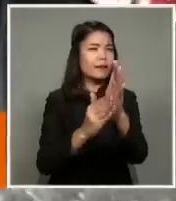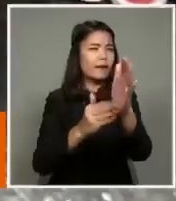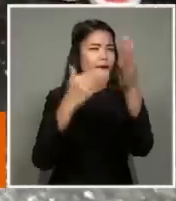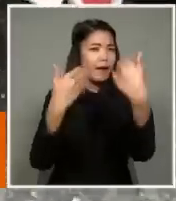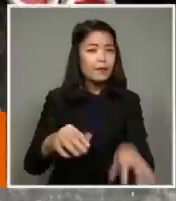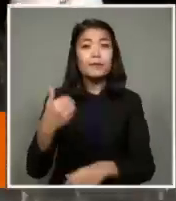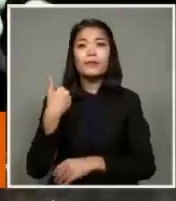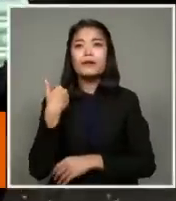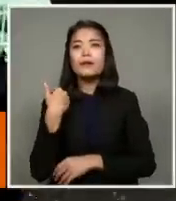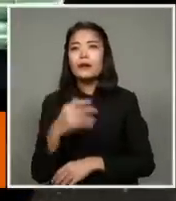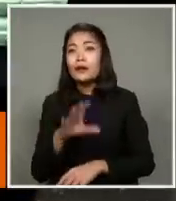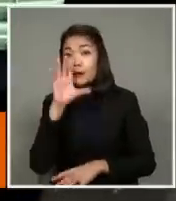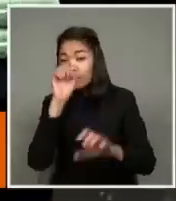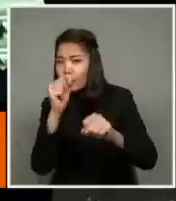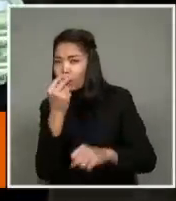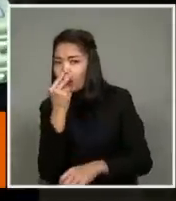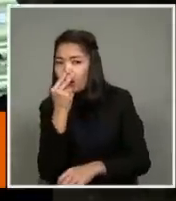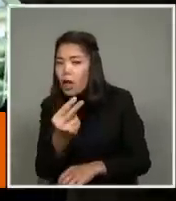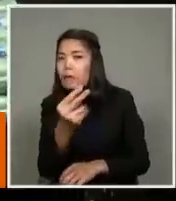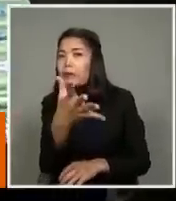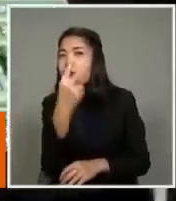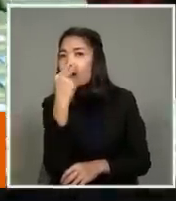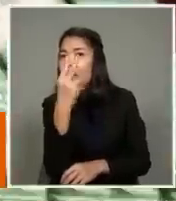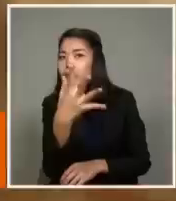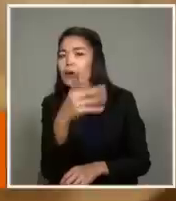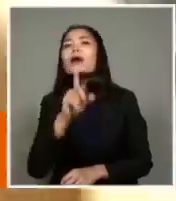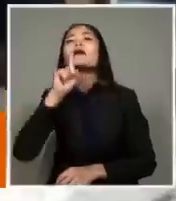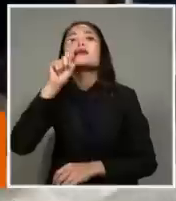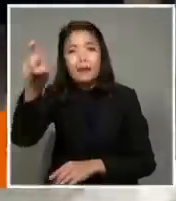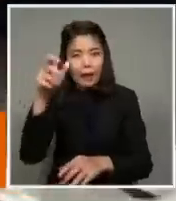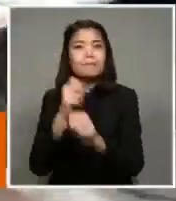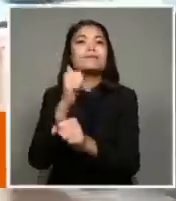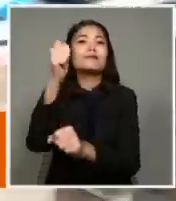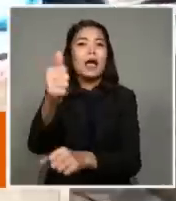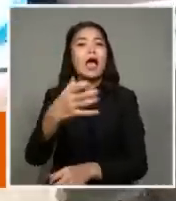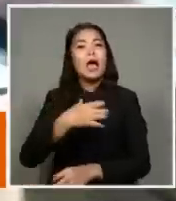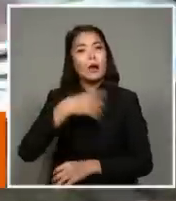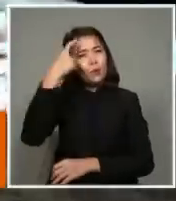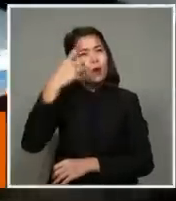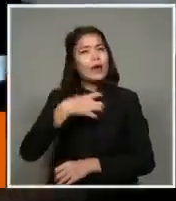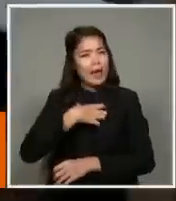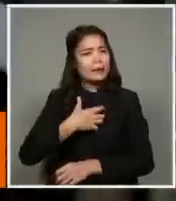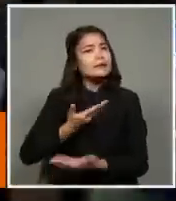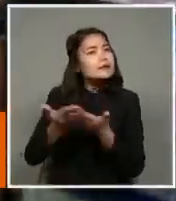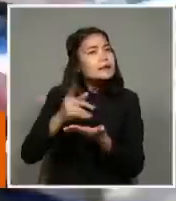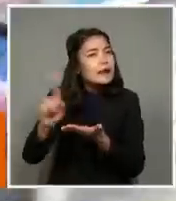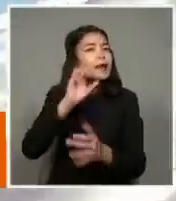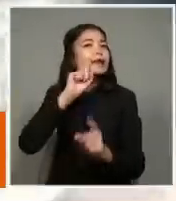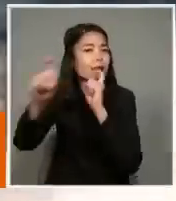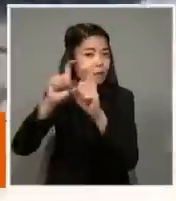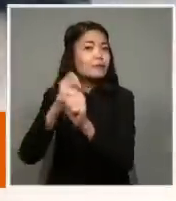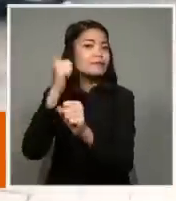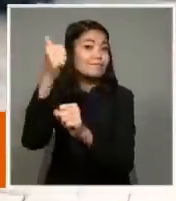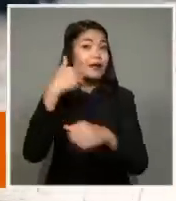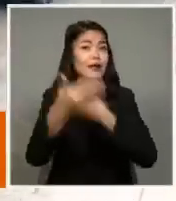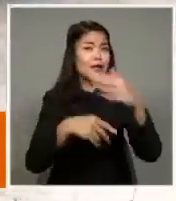คือถ้าเดินไปถึงคุณอาจจะไม่เห็นของนั้นแต่คุณไปถามเขาได้นะคะอยากรู้อะไรอยากได้อะไรไปถามเขาได้ตลาด